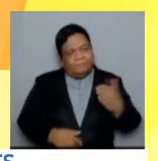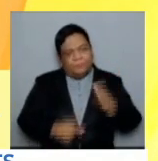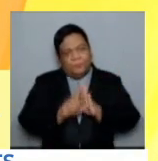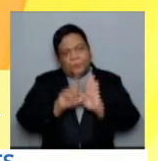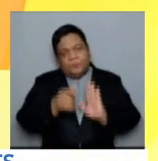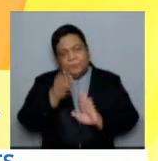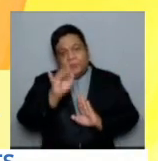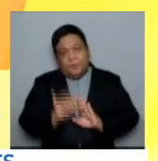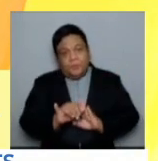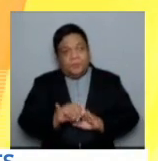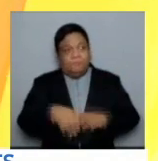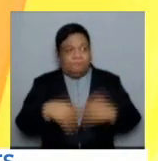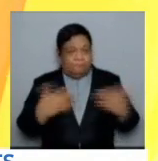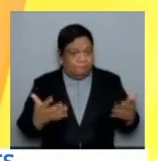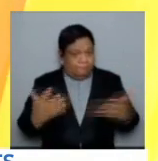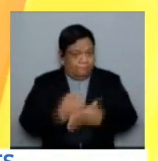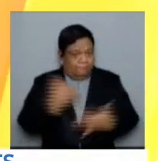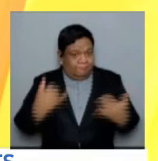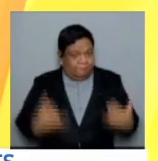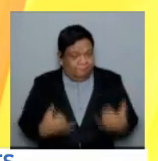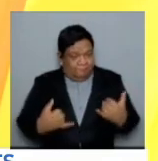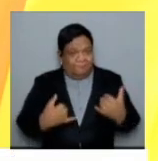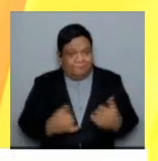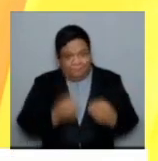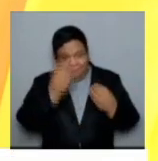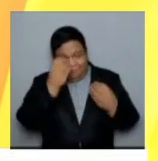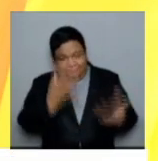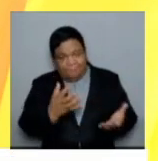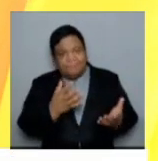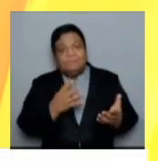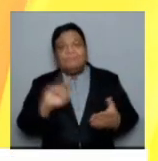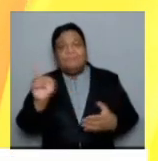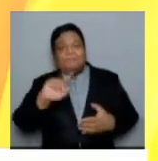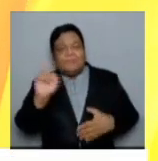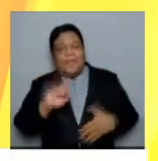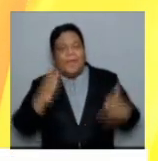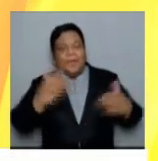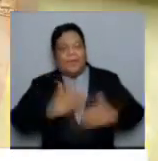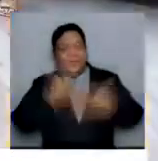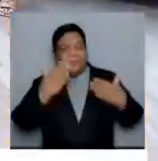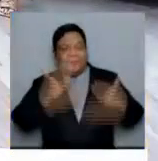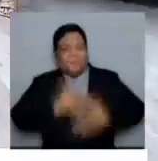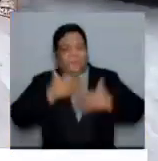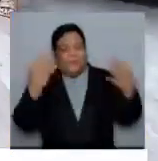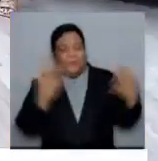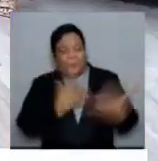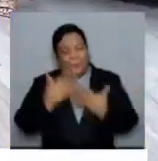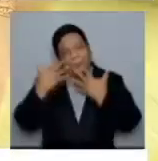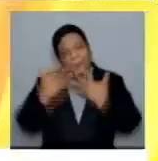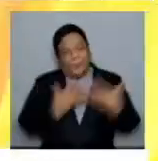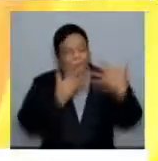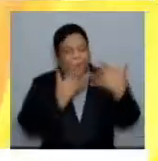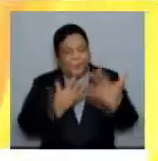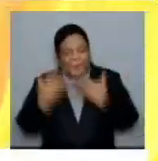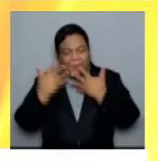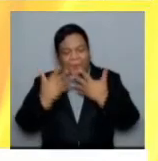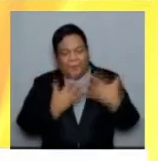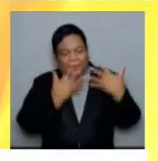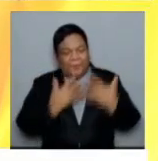palalagpasin ang pagkakataong ito na batiin kayo ng happy birthday, Attorney!